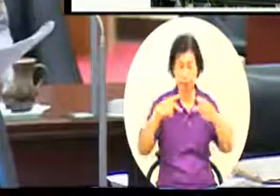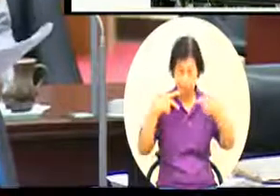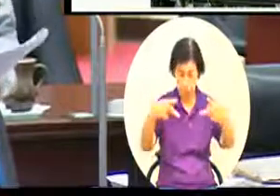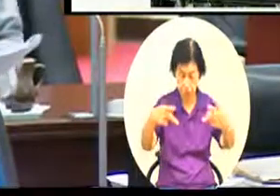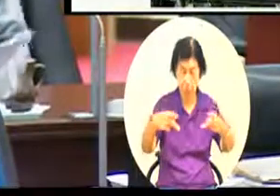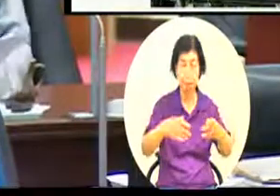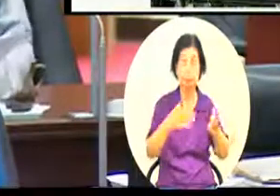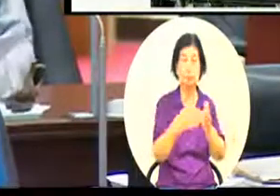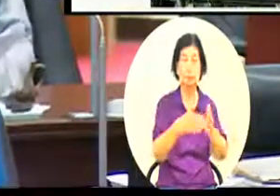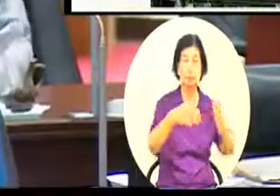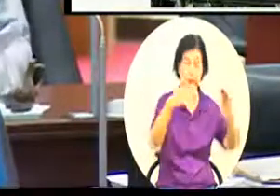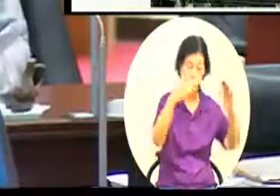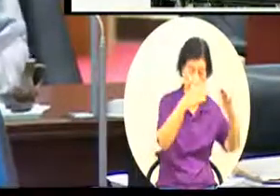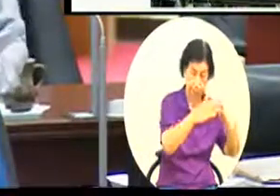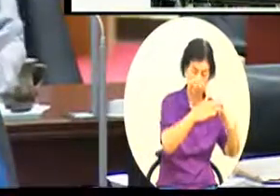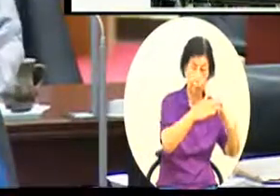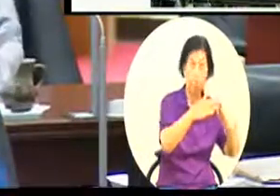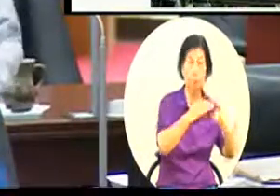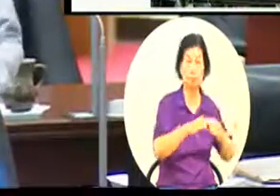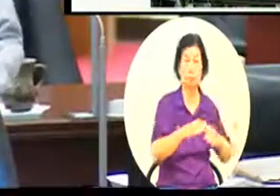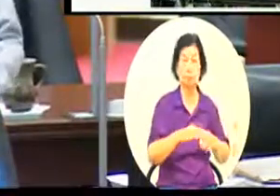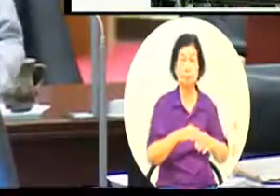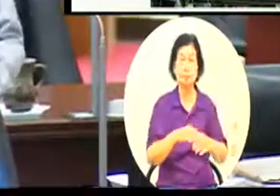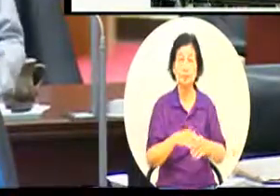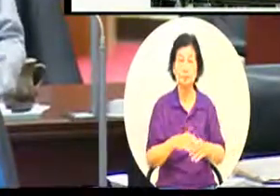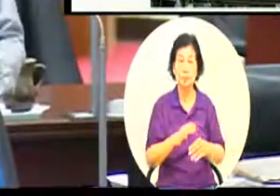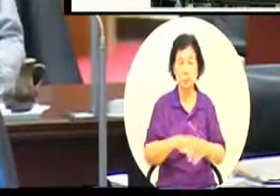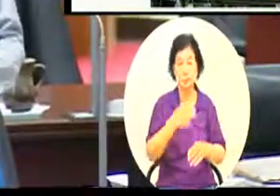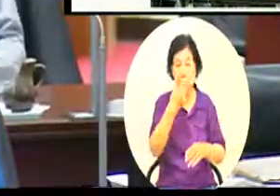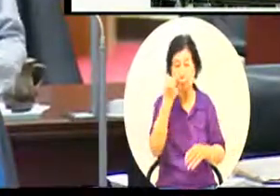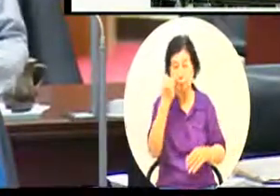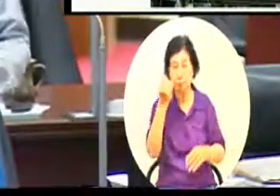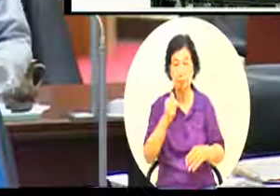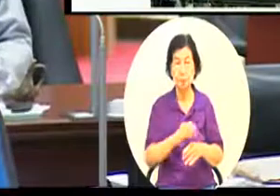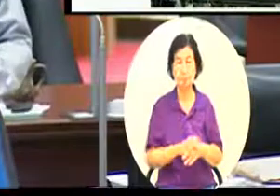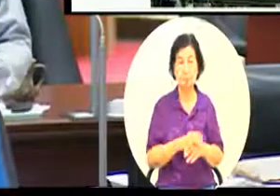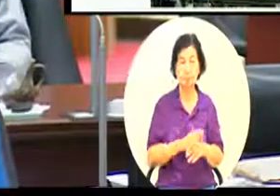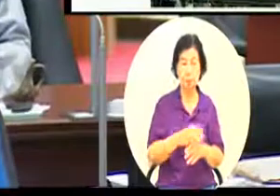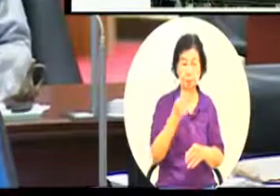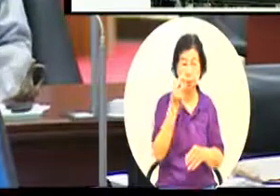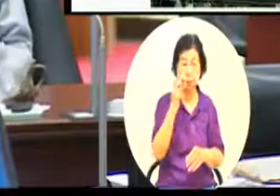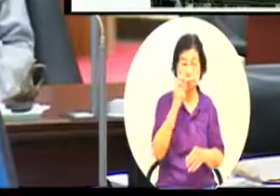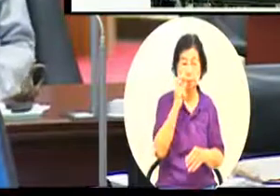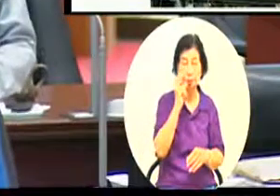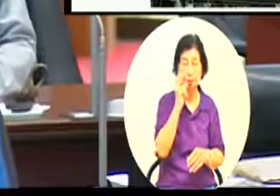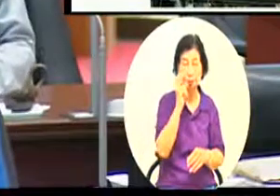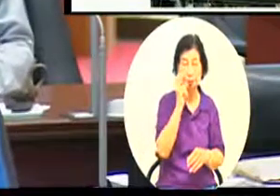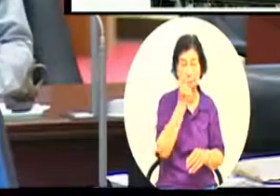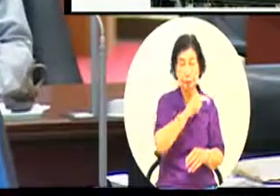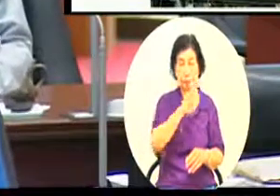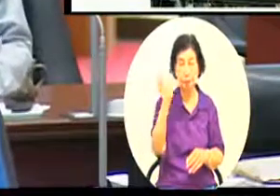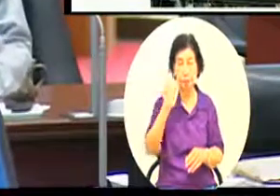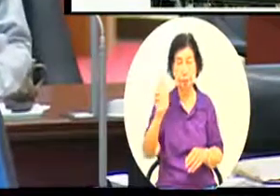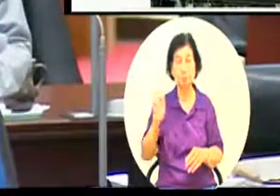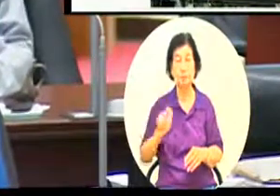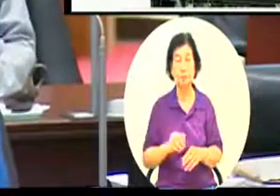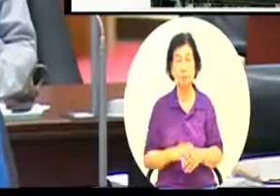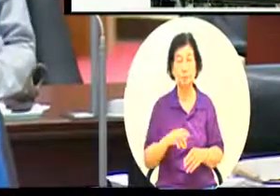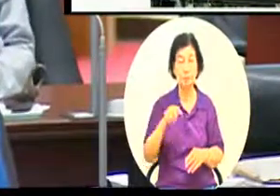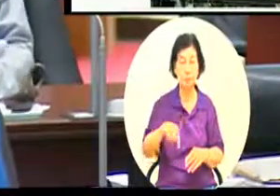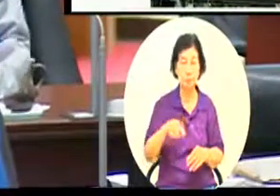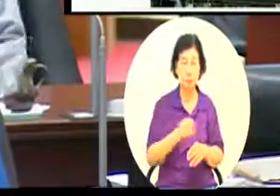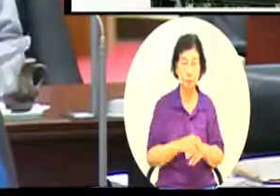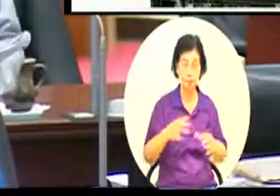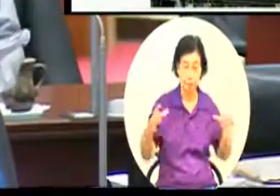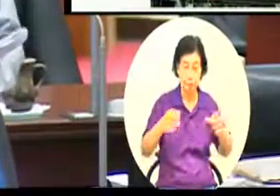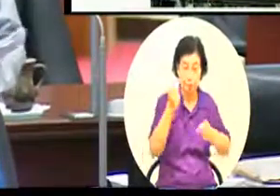到站就是到家的，利用这个捷运的方便性啊，好的特色，跟这信誉良好的一个建商来合